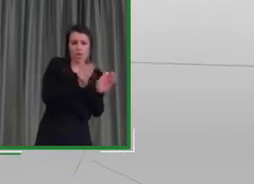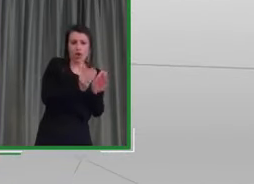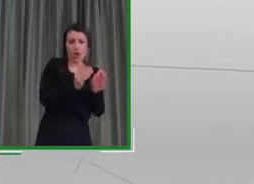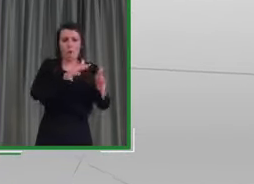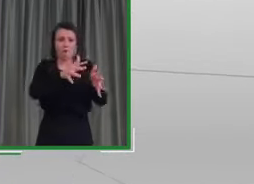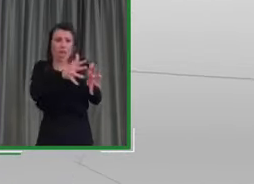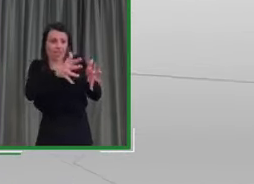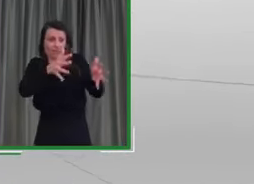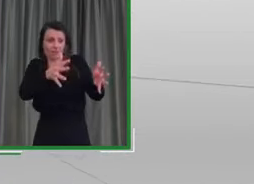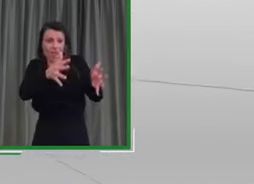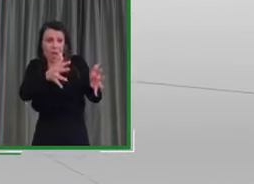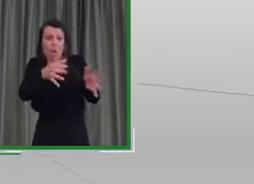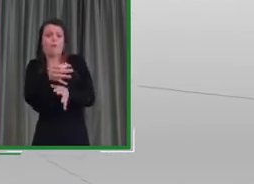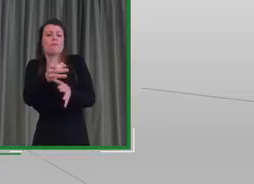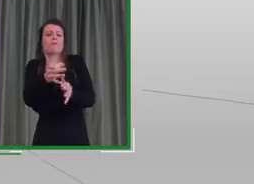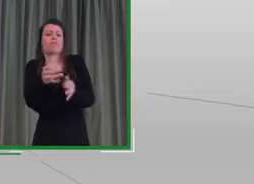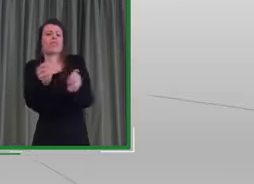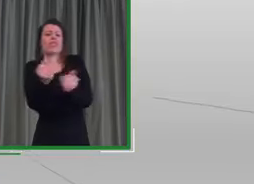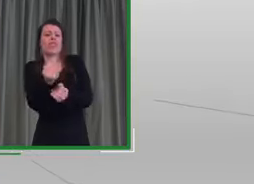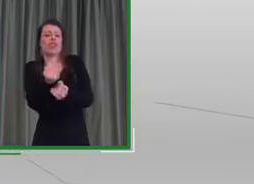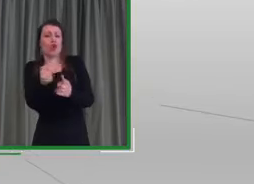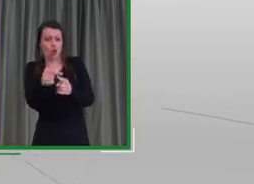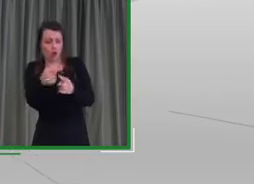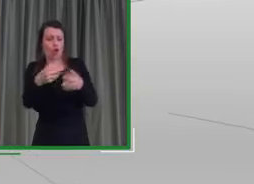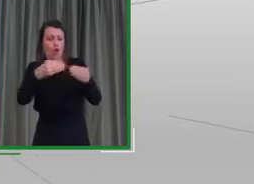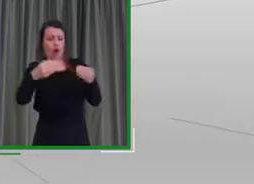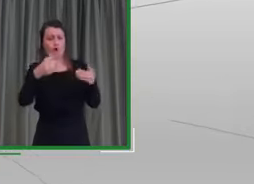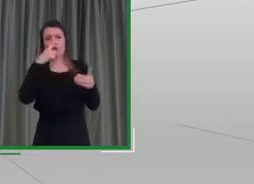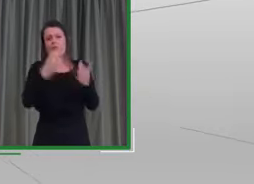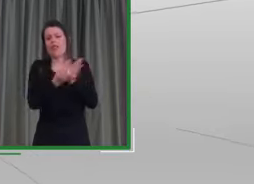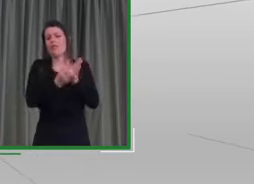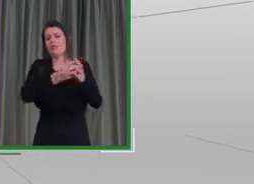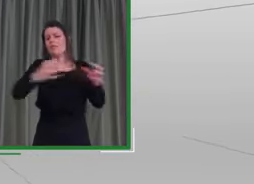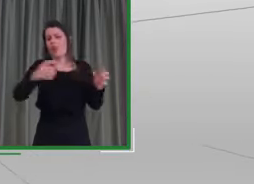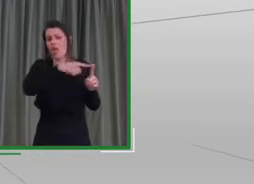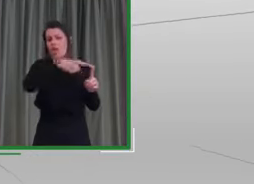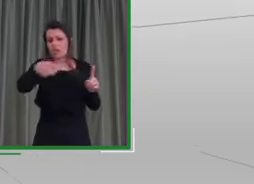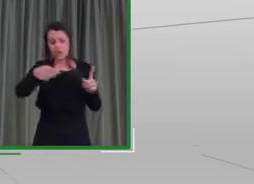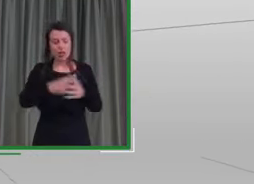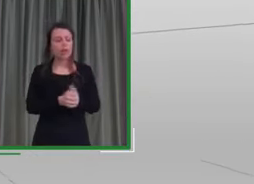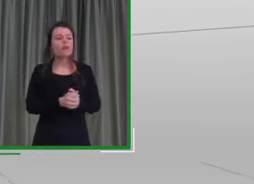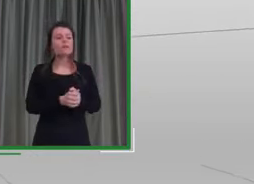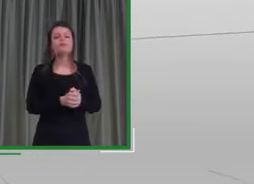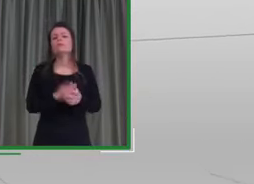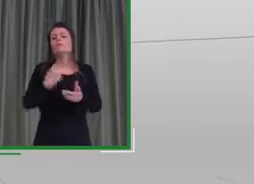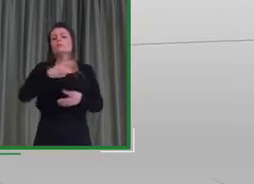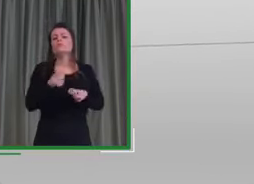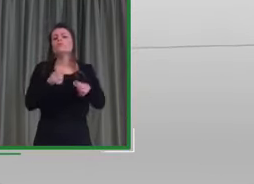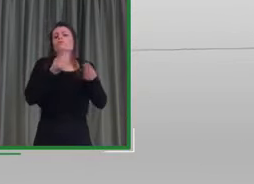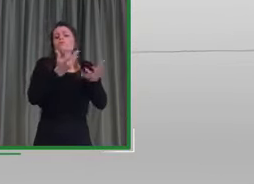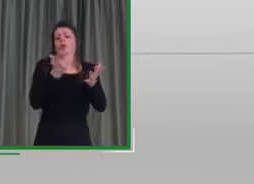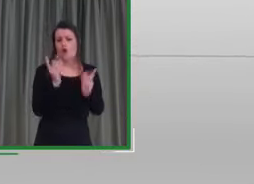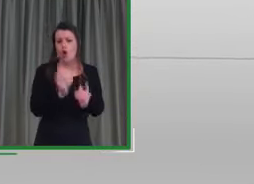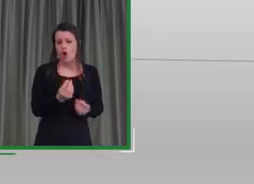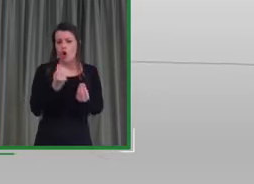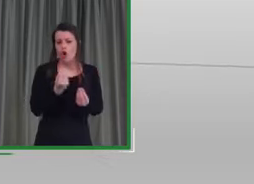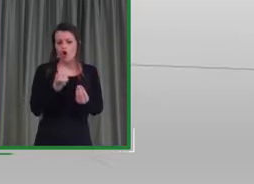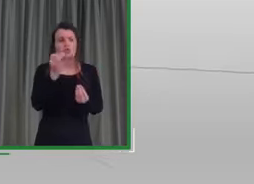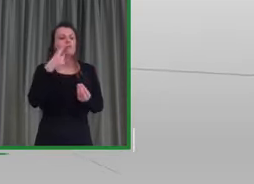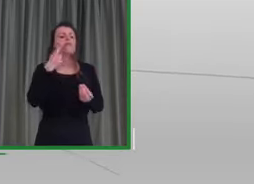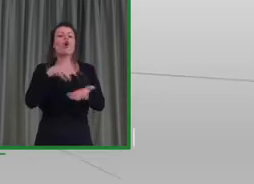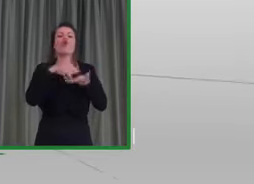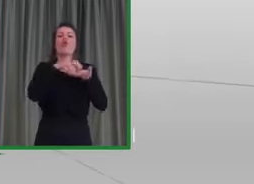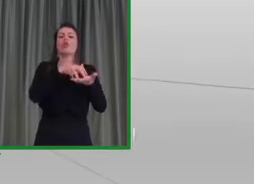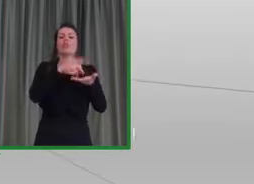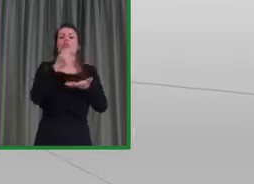dice una cosa molto importante e quelle che sono riusciti ad avere un contributo e dovevano iniziare una fase di progetto